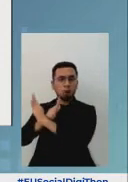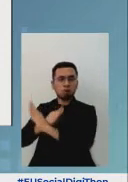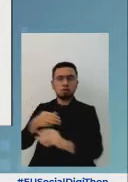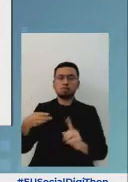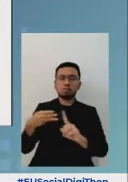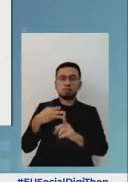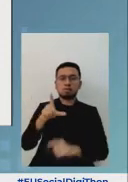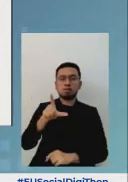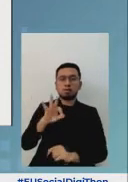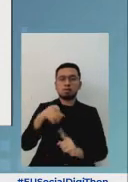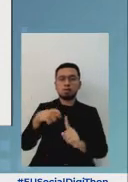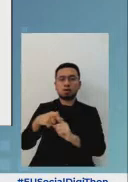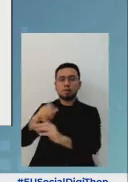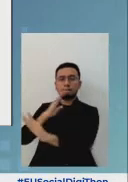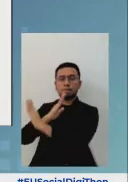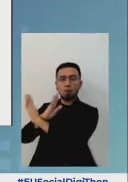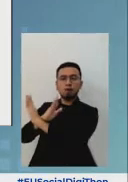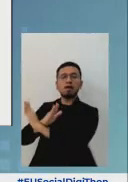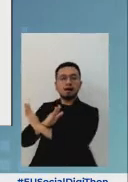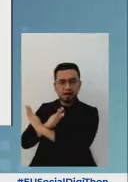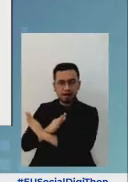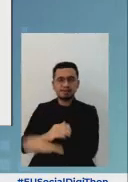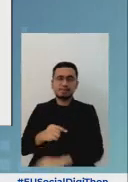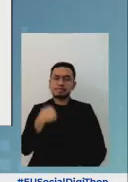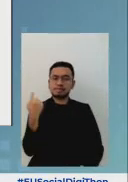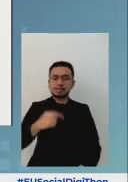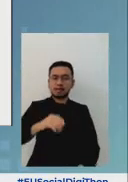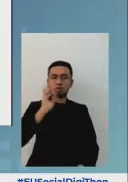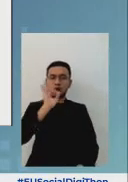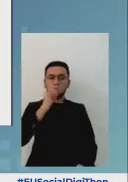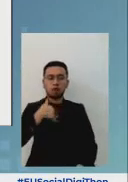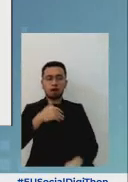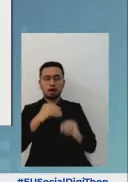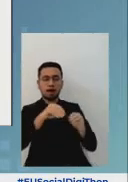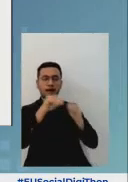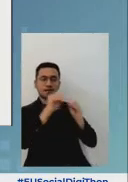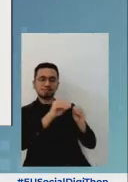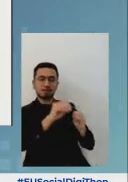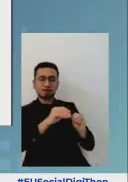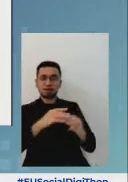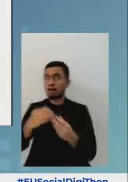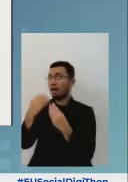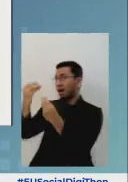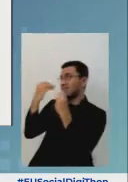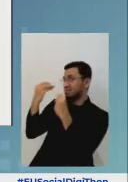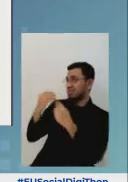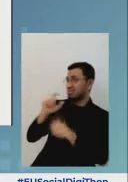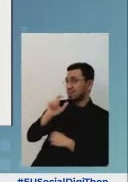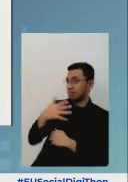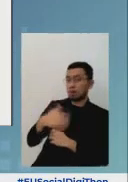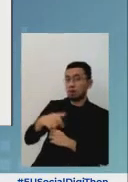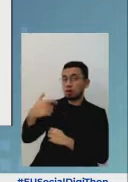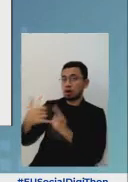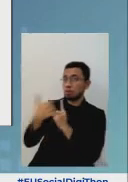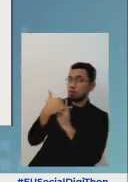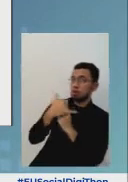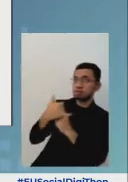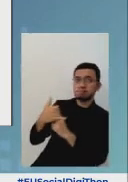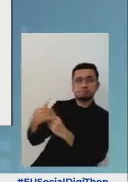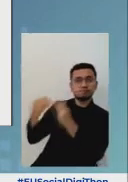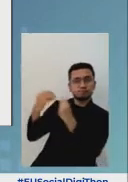menghadapi pembuli-pembuli itu, ya, untuk diblok dan direport. ya, di report ke siapa,